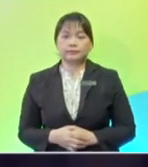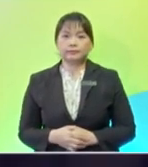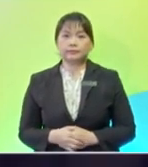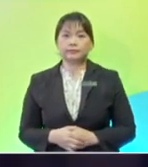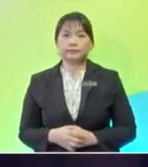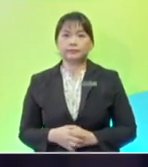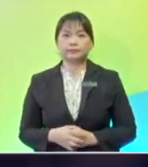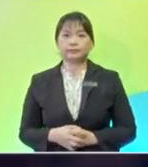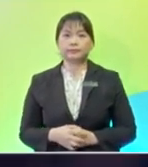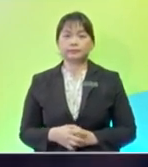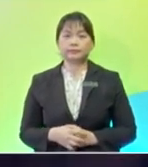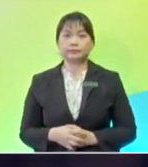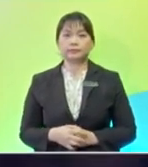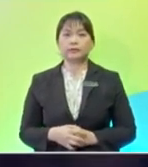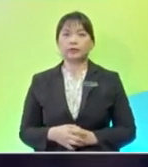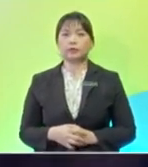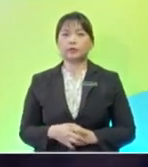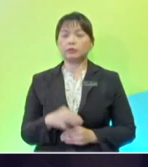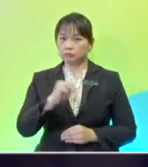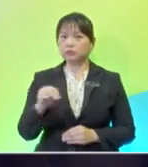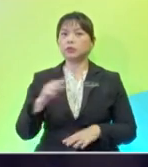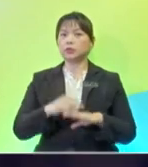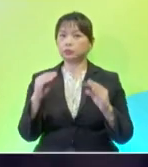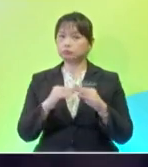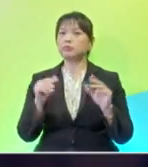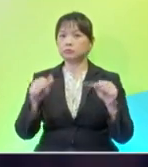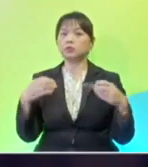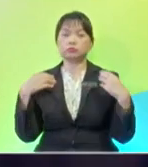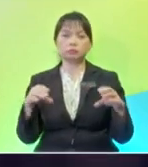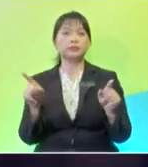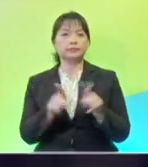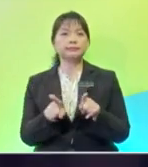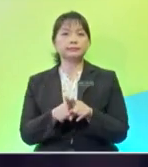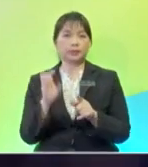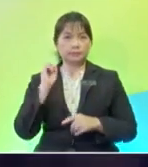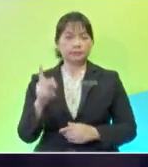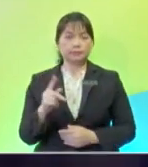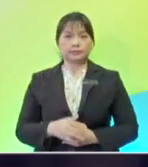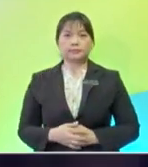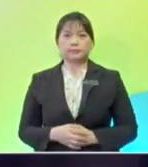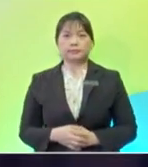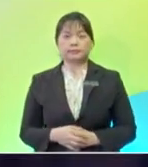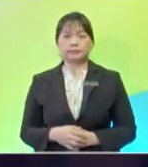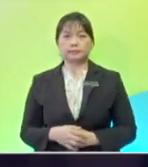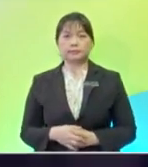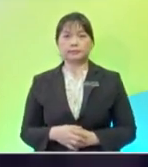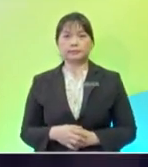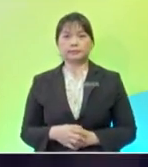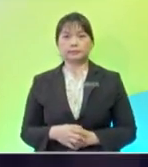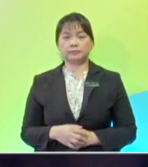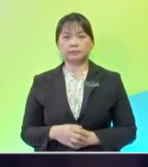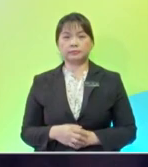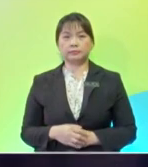Oke baik jadi murid-murid rumah pun mulai subuh sama juga ada sebut bahwa sayur